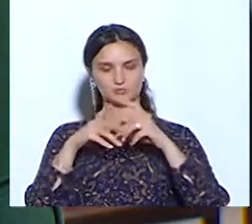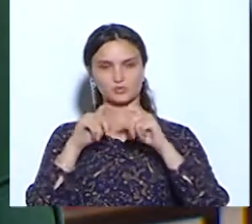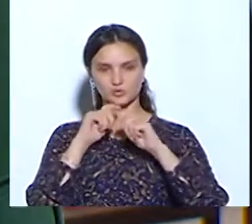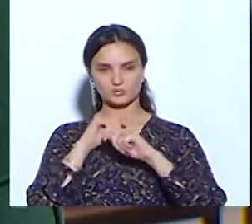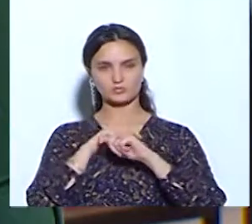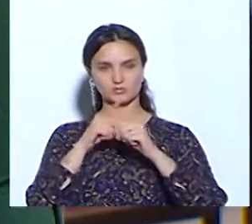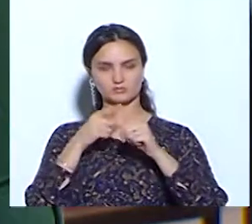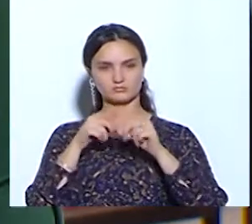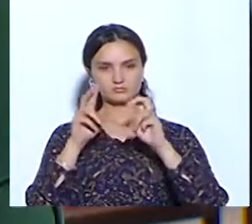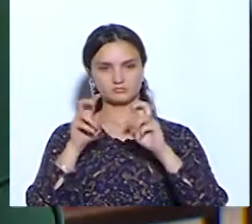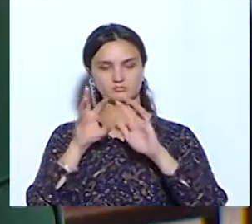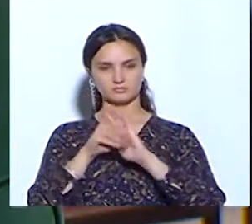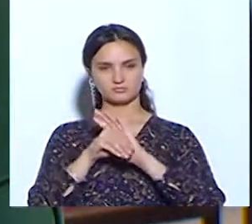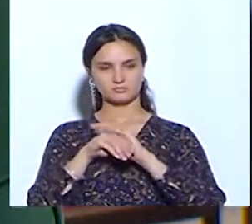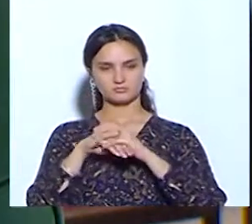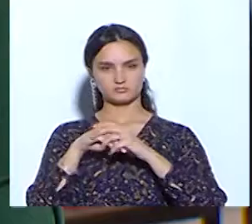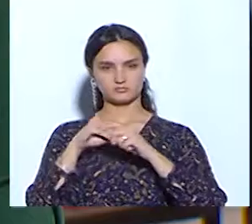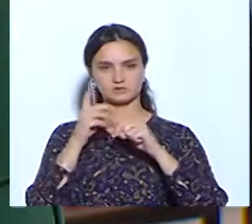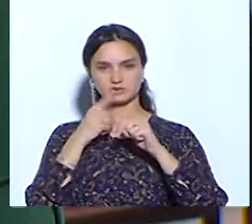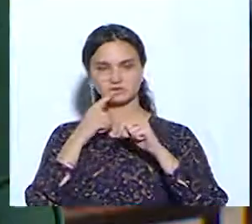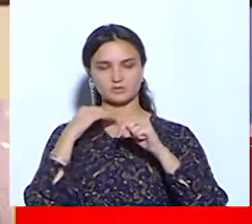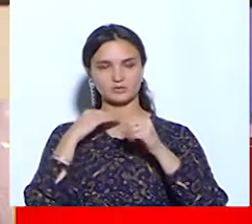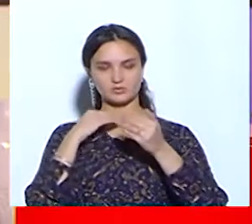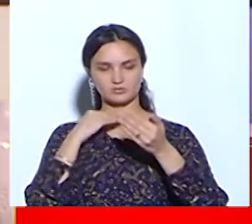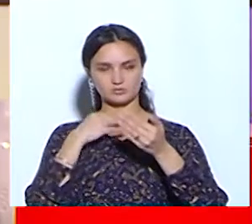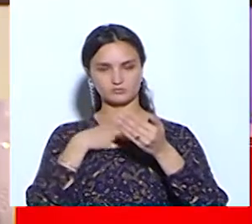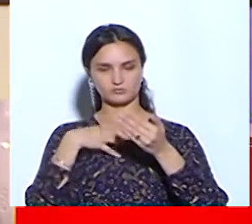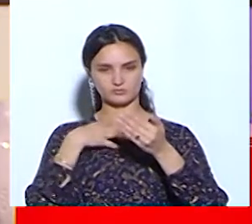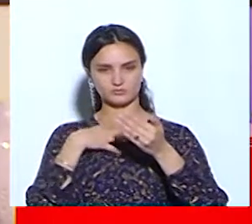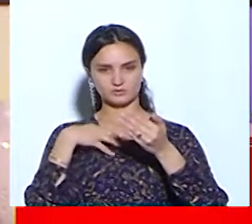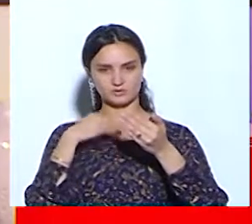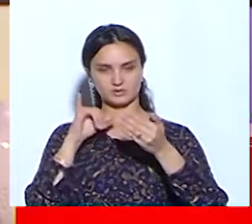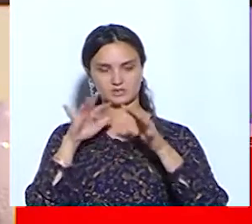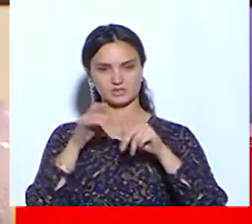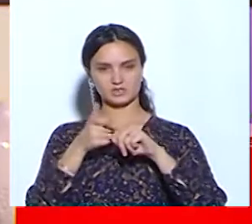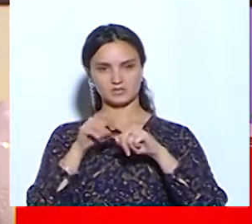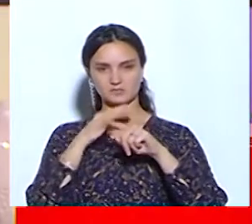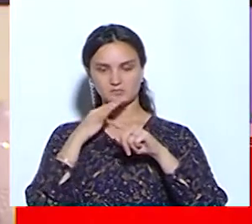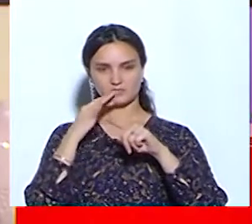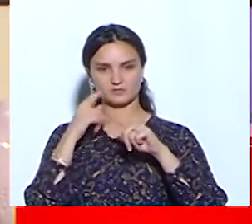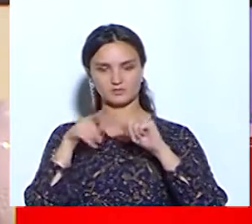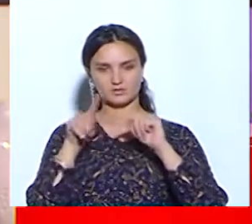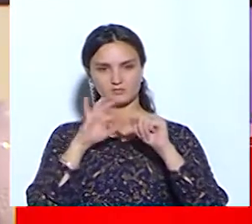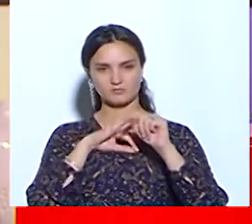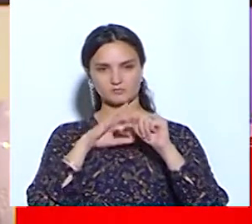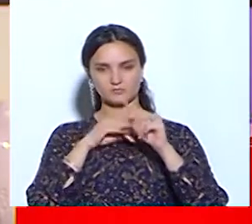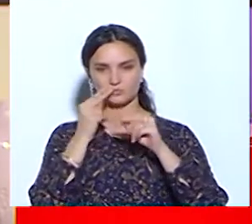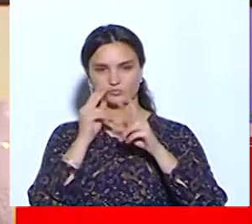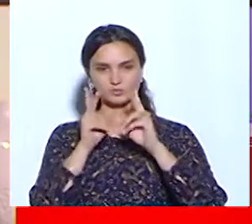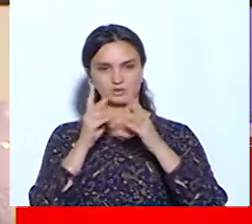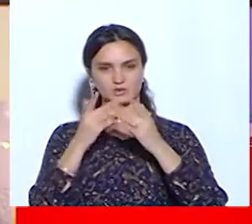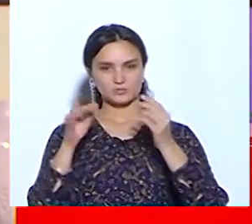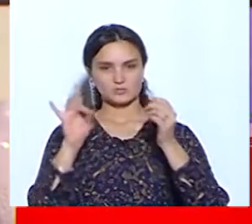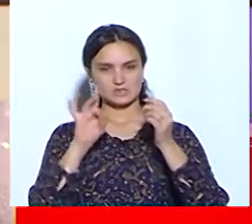კვების მოდელი, სადაც დომინანტური არის წითელი ხორცი, სადაც ძალიან ბევრი არის გამოყენებული კულინარიული